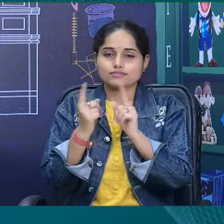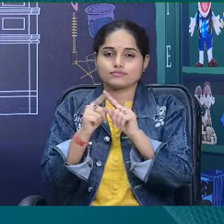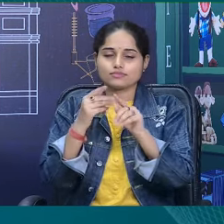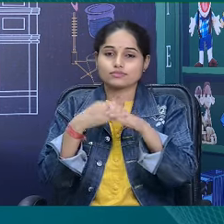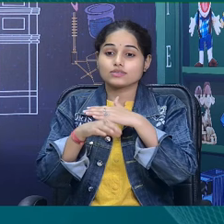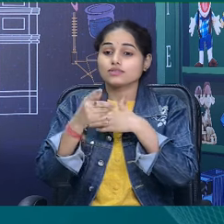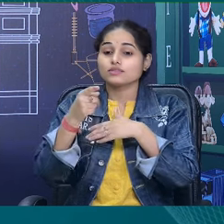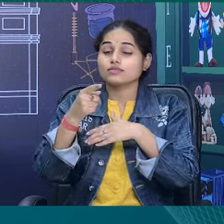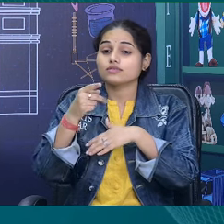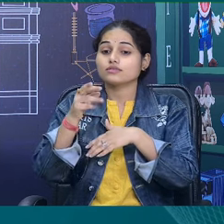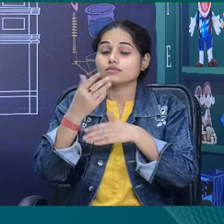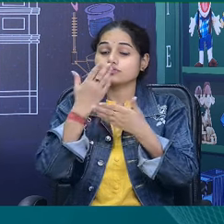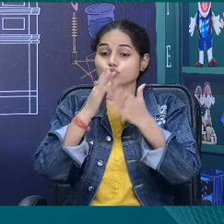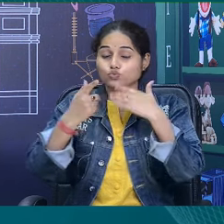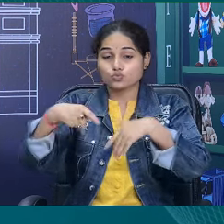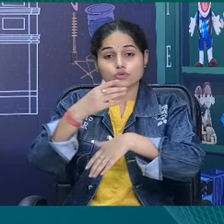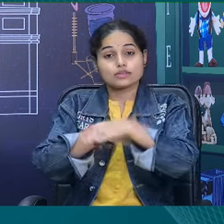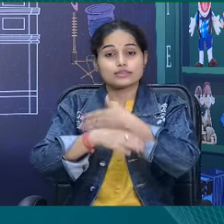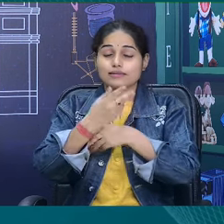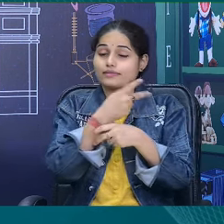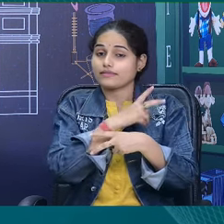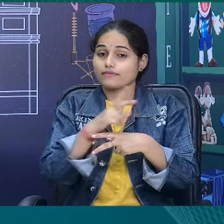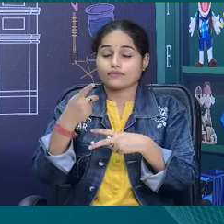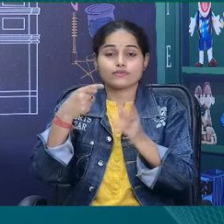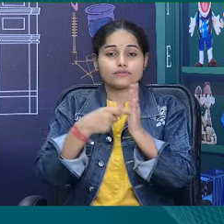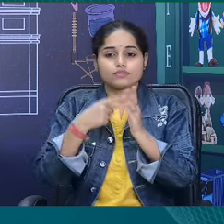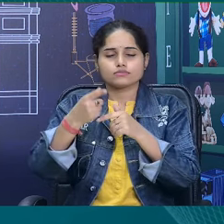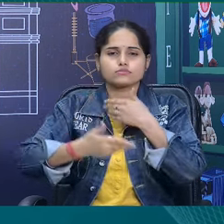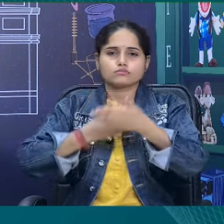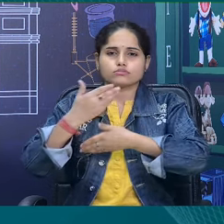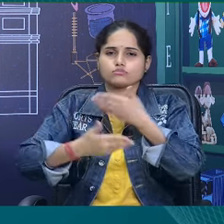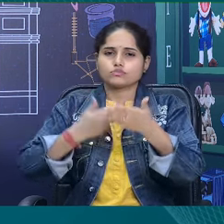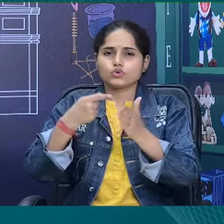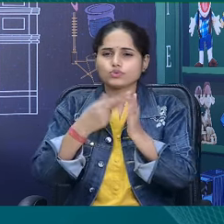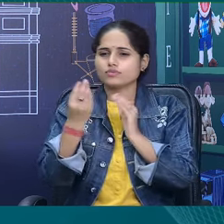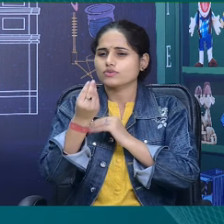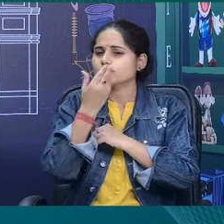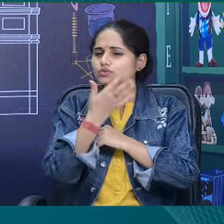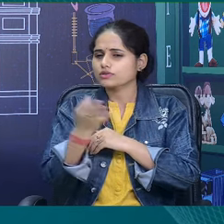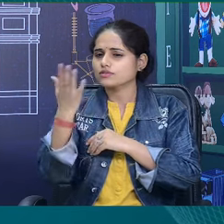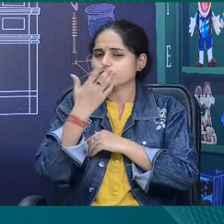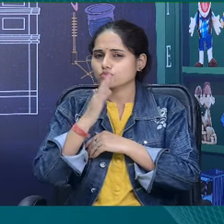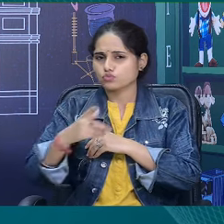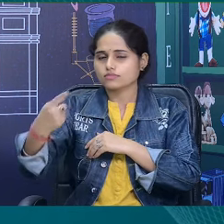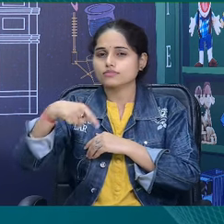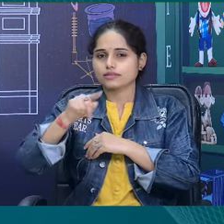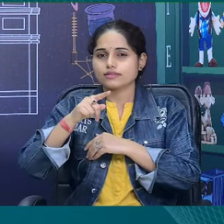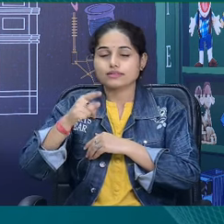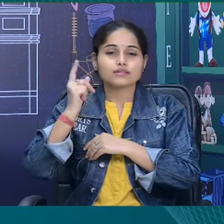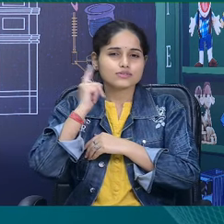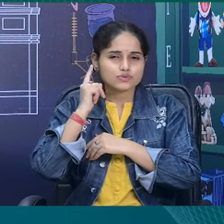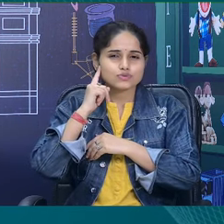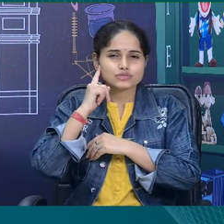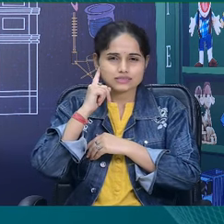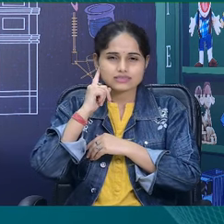जिसमें हर तरह के बच्चों को बैठाया जाता है पढ़ाया जाता है उसमें कई स्पेशल नीट के बच्चे होते हैं जिनको सुनने में भी